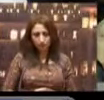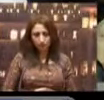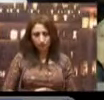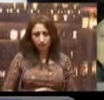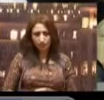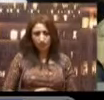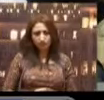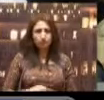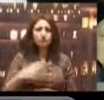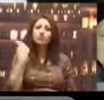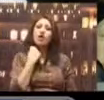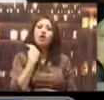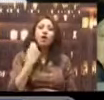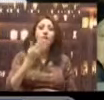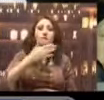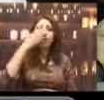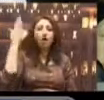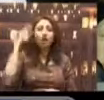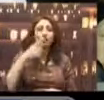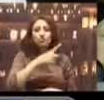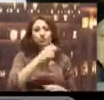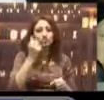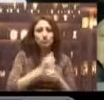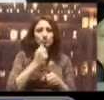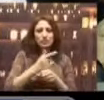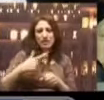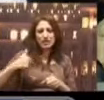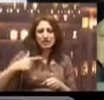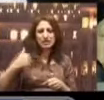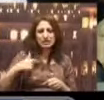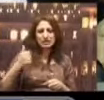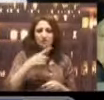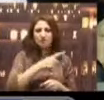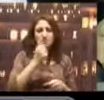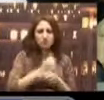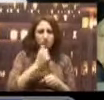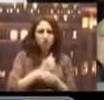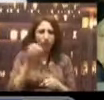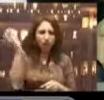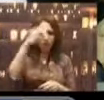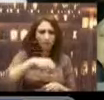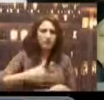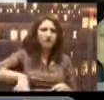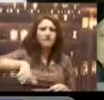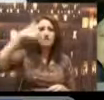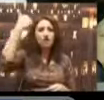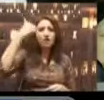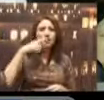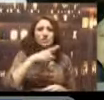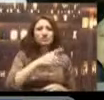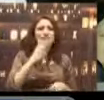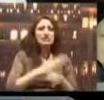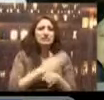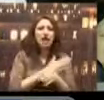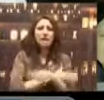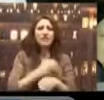رقم مجهول كان نقطه التحول الثانيه في حياتك مهمه قوي. انا اتصور انك انت تعبت نفسيا بعد ما عملت المسلسل